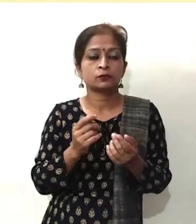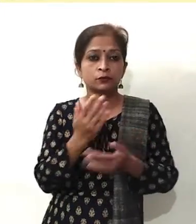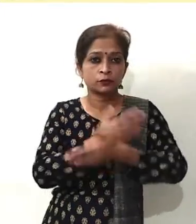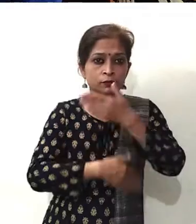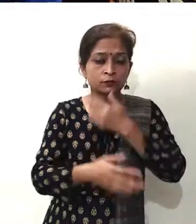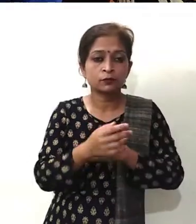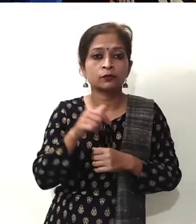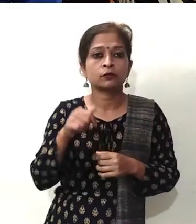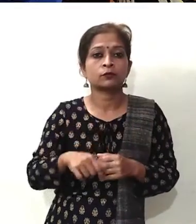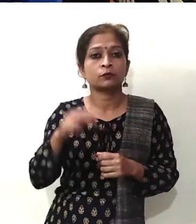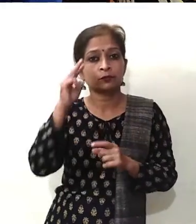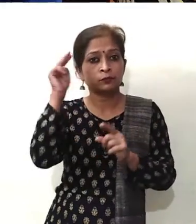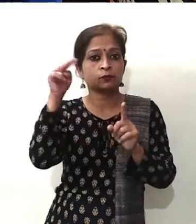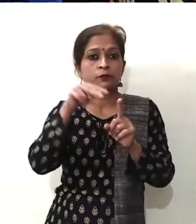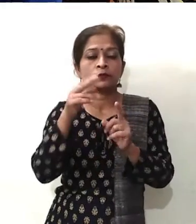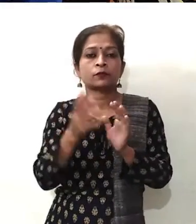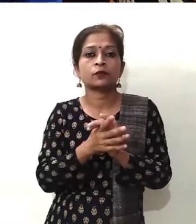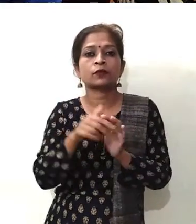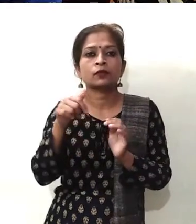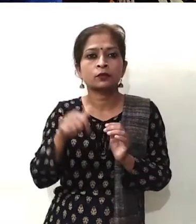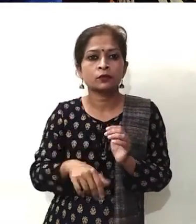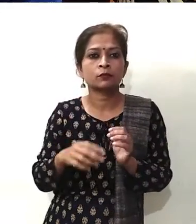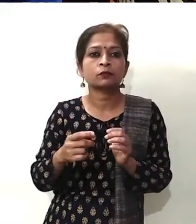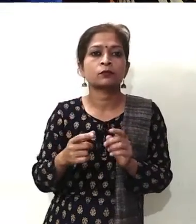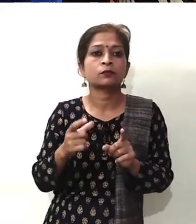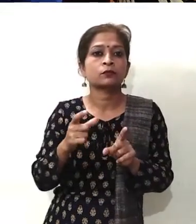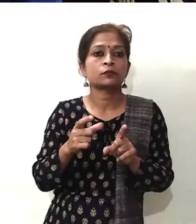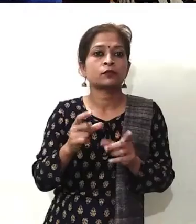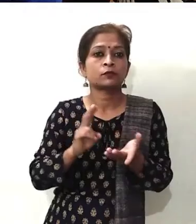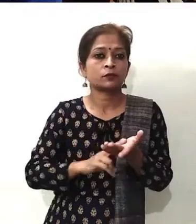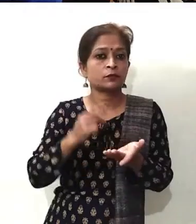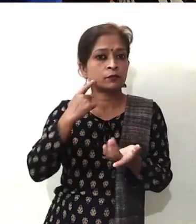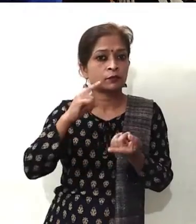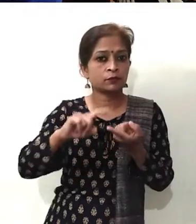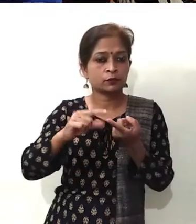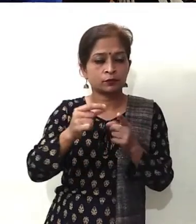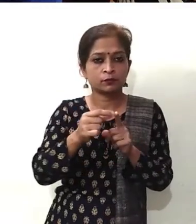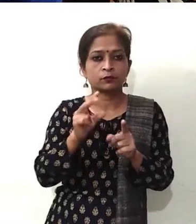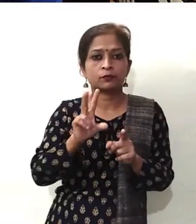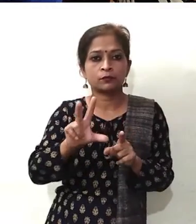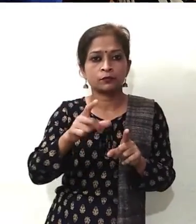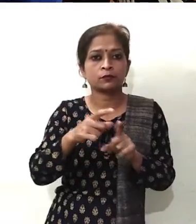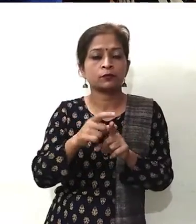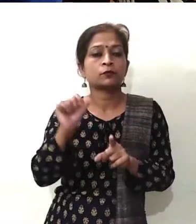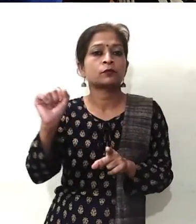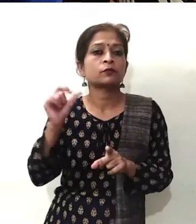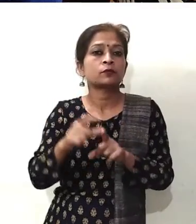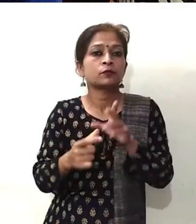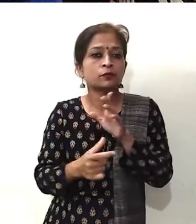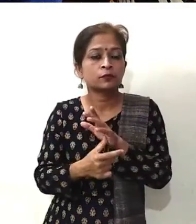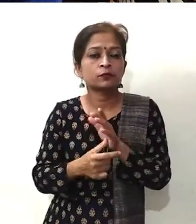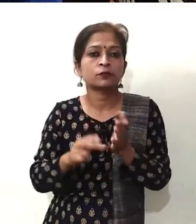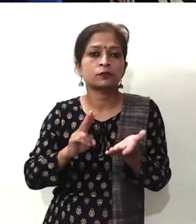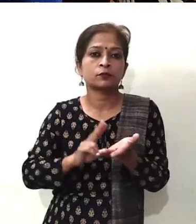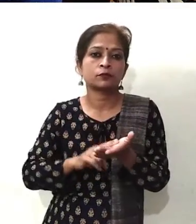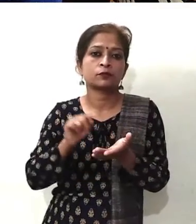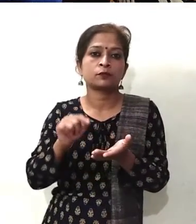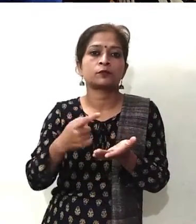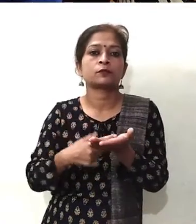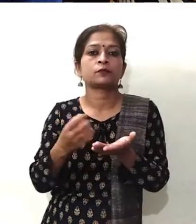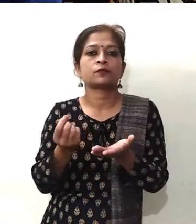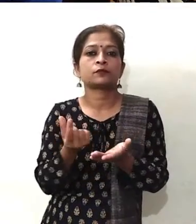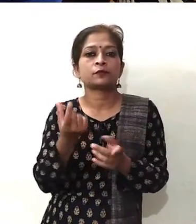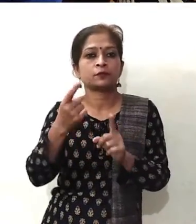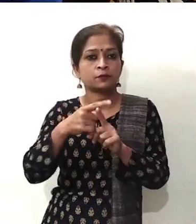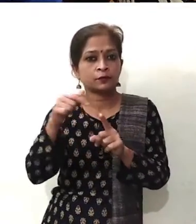दिव्यांग। इसके लिए निपवेट के निदेशक प्रोफेसर नचिकेता राव जी हमारे स्टूडियो 91.2 NIVH हेलो दून में आ चुके हैं। तो